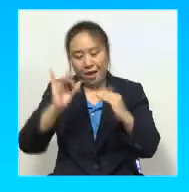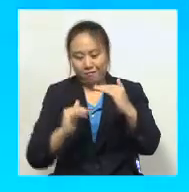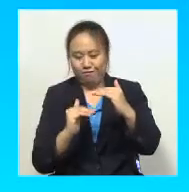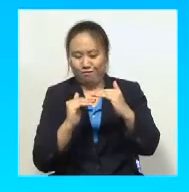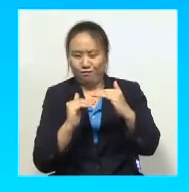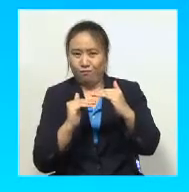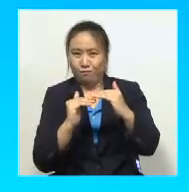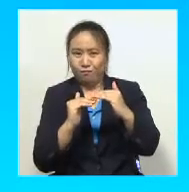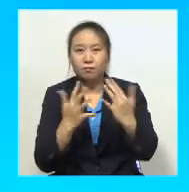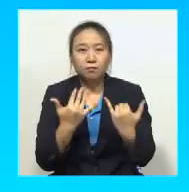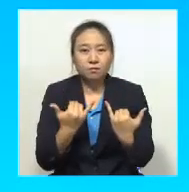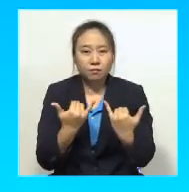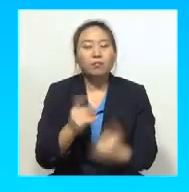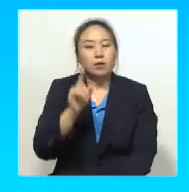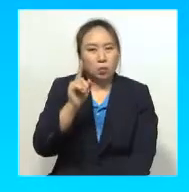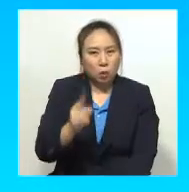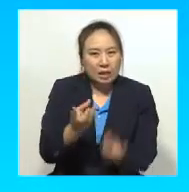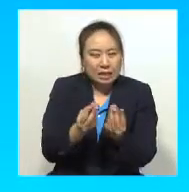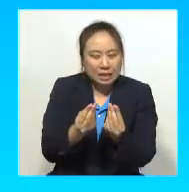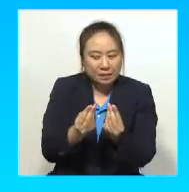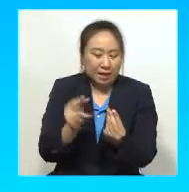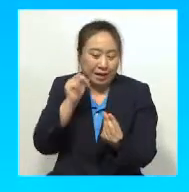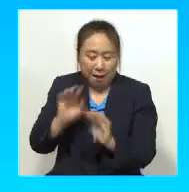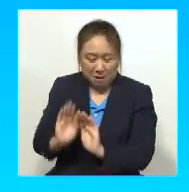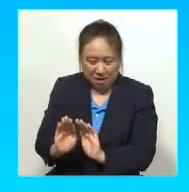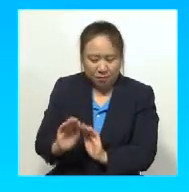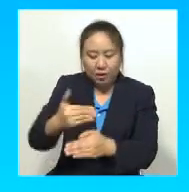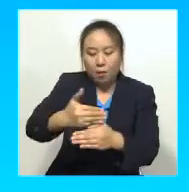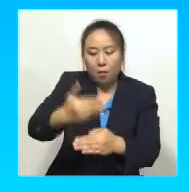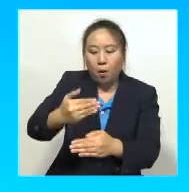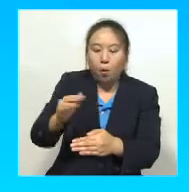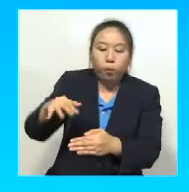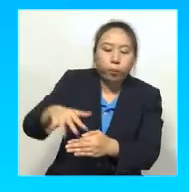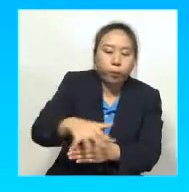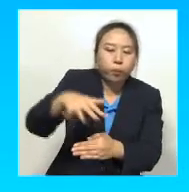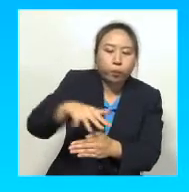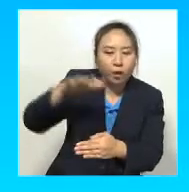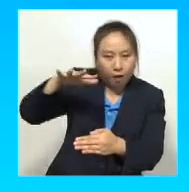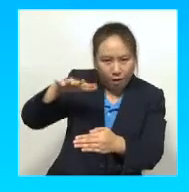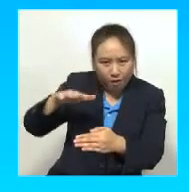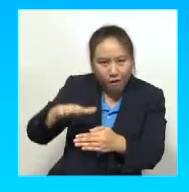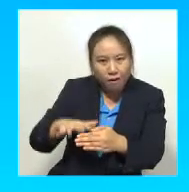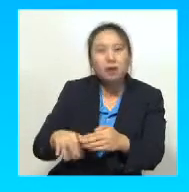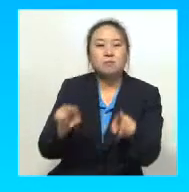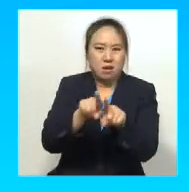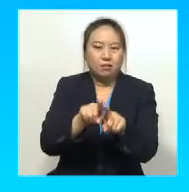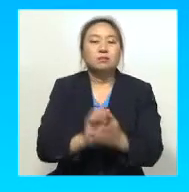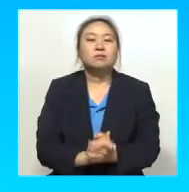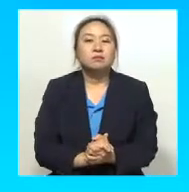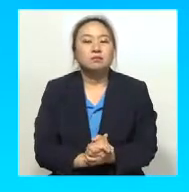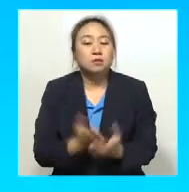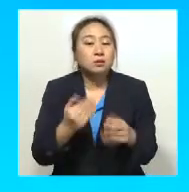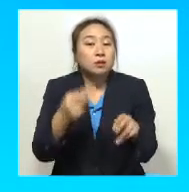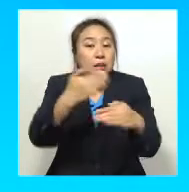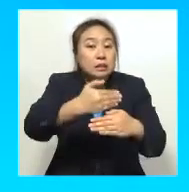96-98% นะครับเพราะฉะนั้นเราก็ต้องเร่งระบายน้ำออกเช่นเดียวกันนะครับส่วนเขื่อนเวชรกรนะครับเมื่อวานนี้